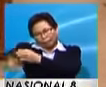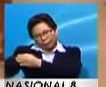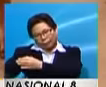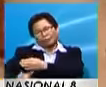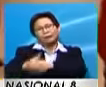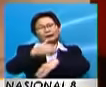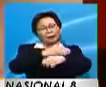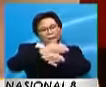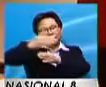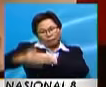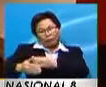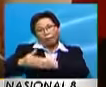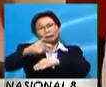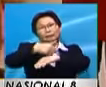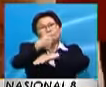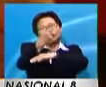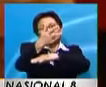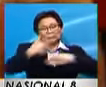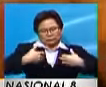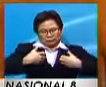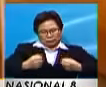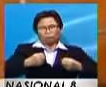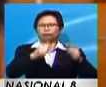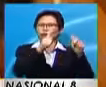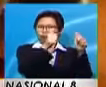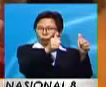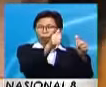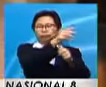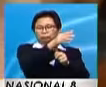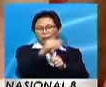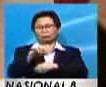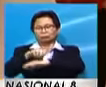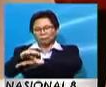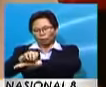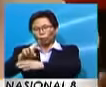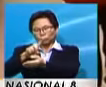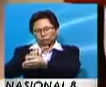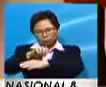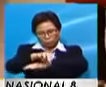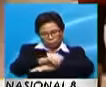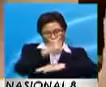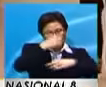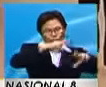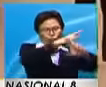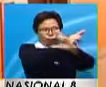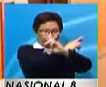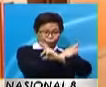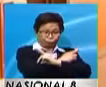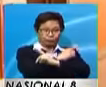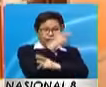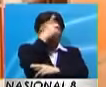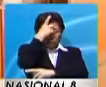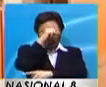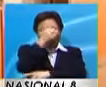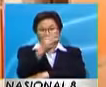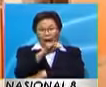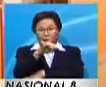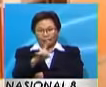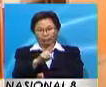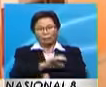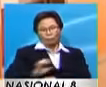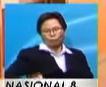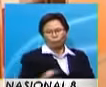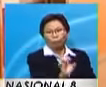hingga pagi tadi keadaan kesehatan bio positif jangan dinasihatkan dokter untuk berehat Datuk Seri Ahmad Fauzi